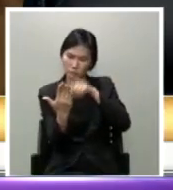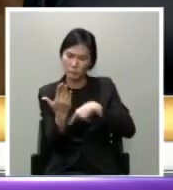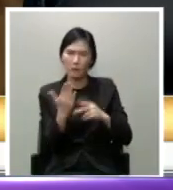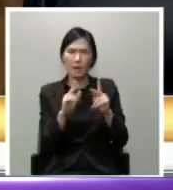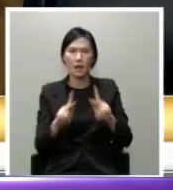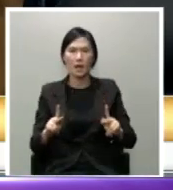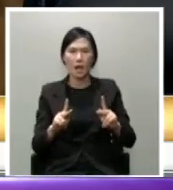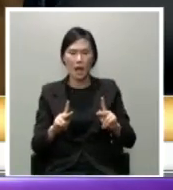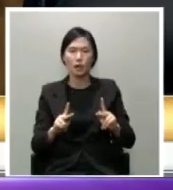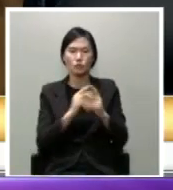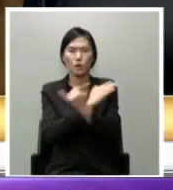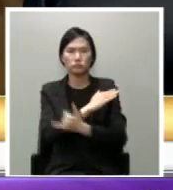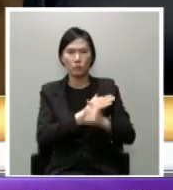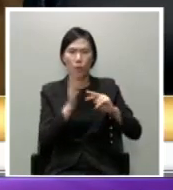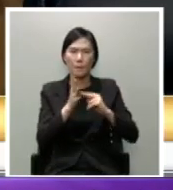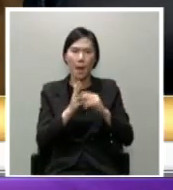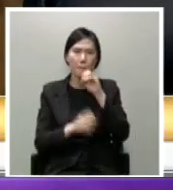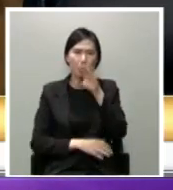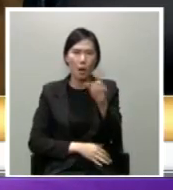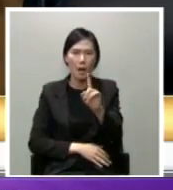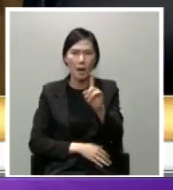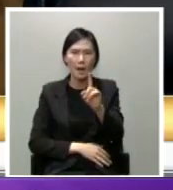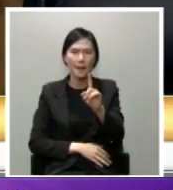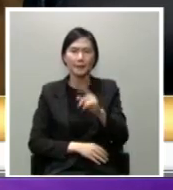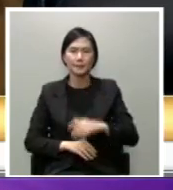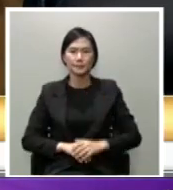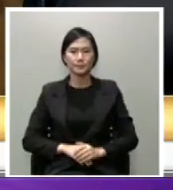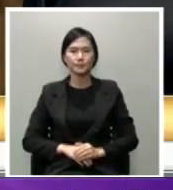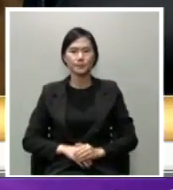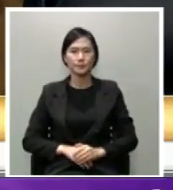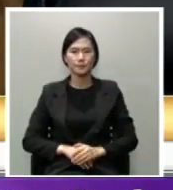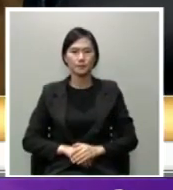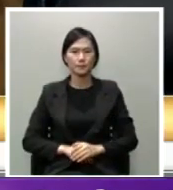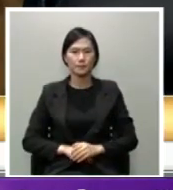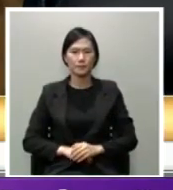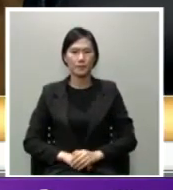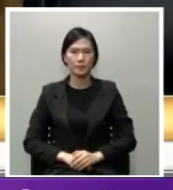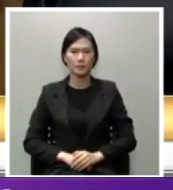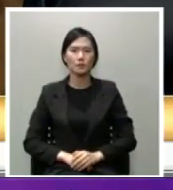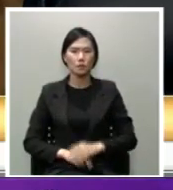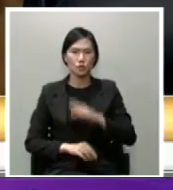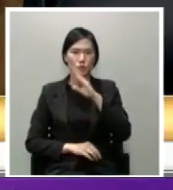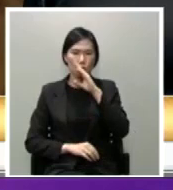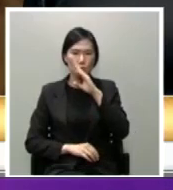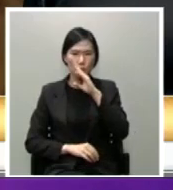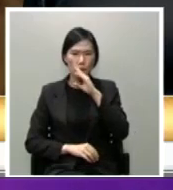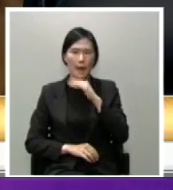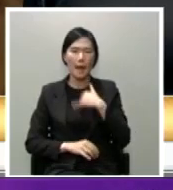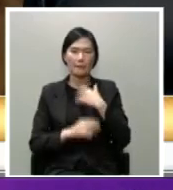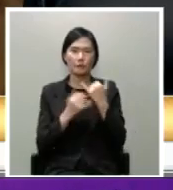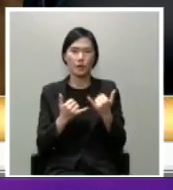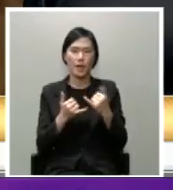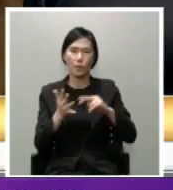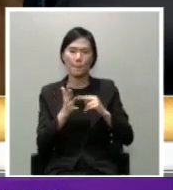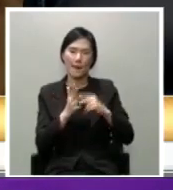ศ2ฉบับปี61เขาบอกเรื่องอะไรเขาบอกว่าถ้าเรื่องนี้เราอุ